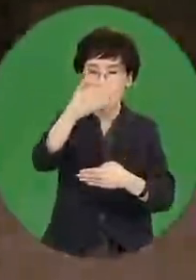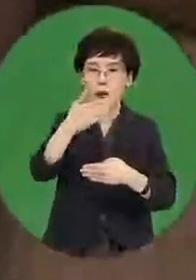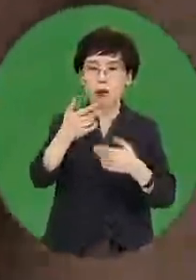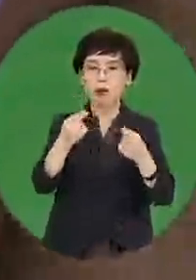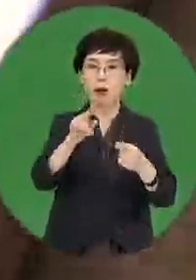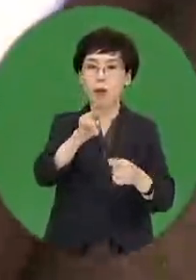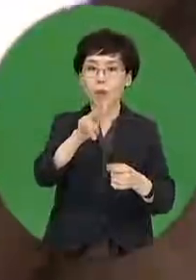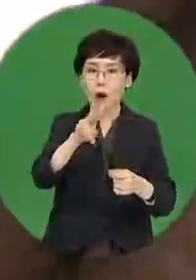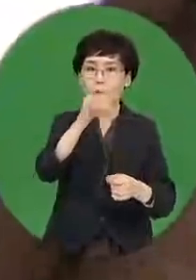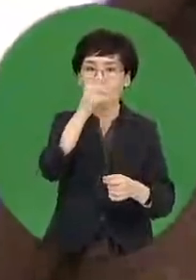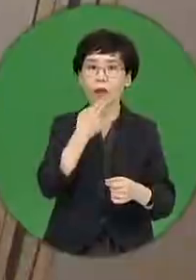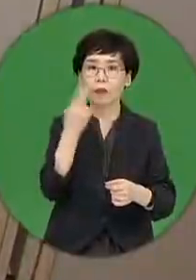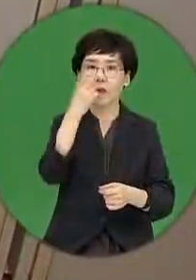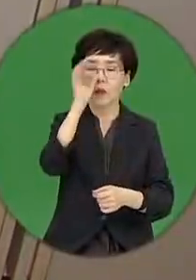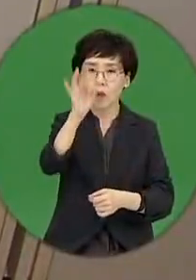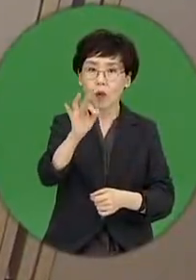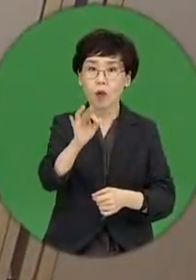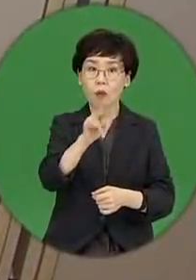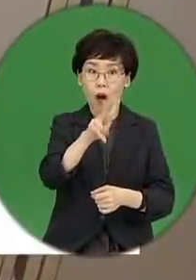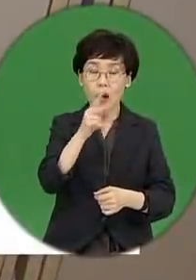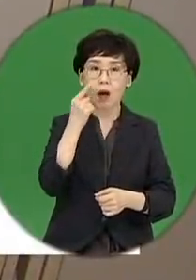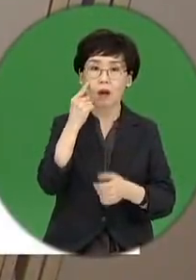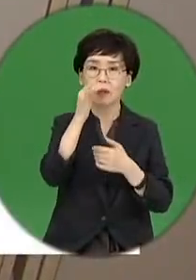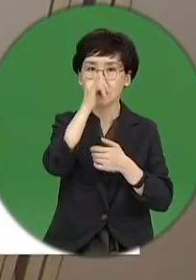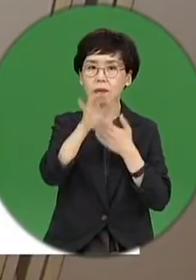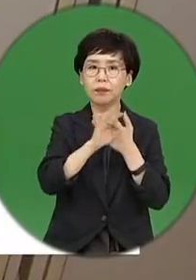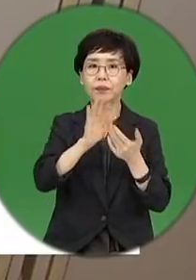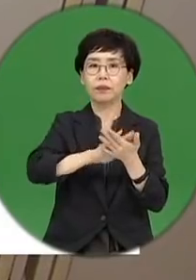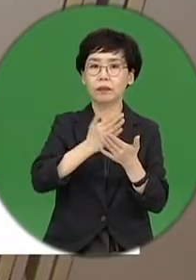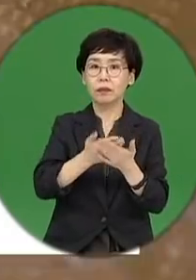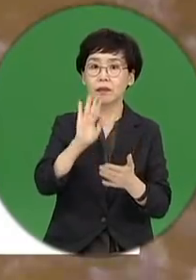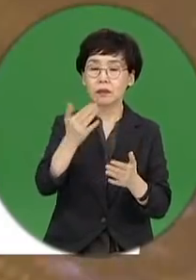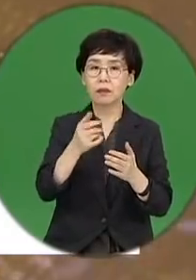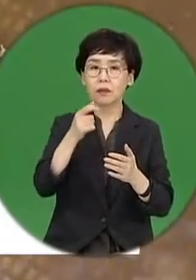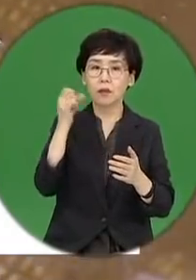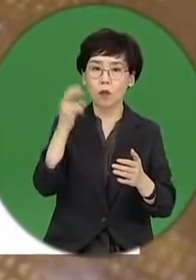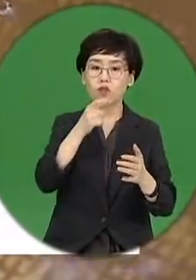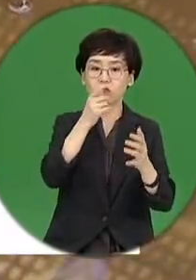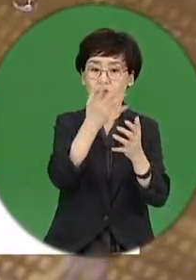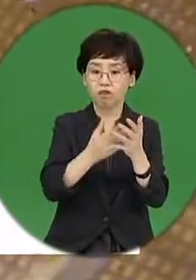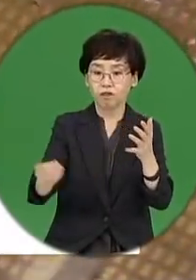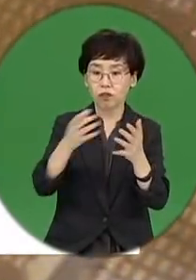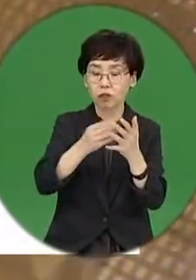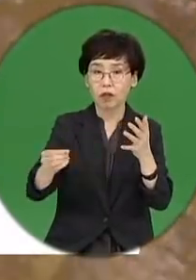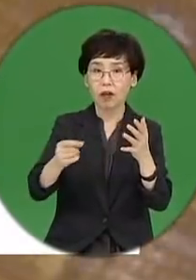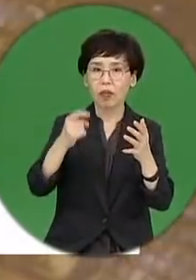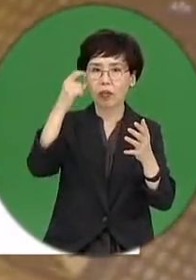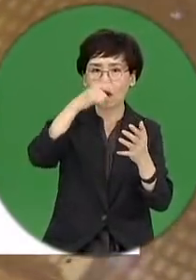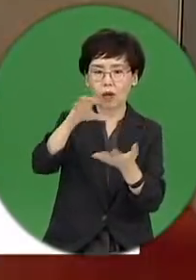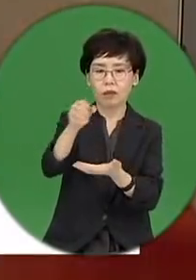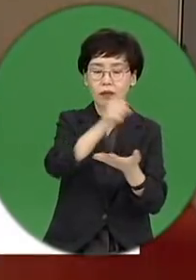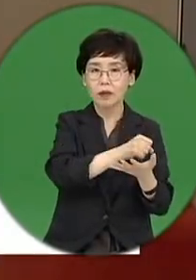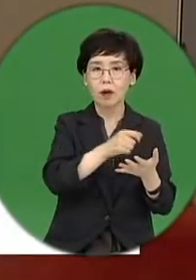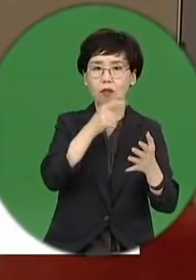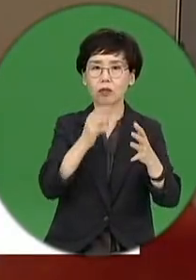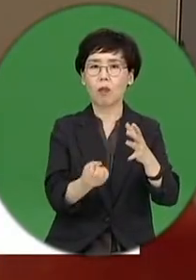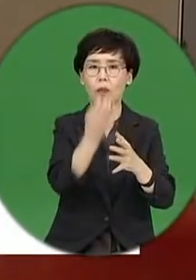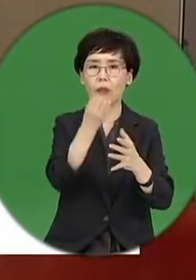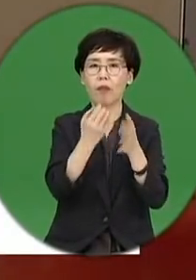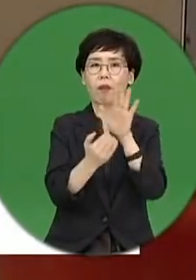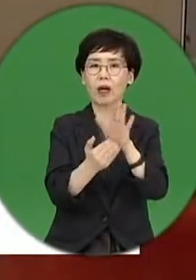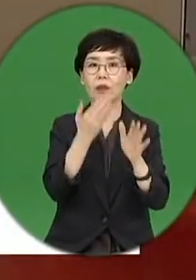보수 작업을 해야 합니다. 또 하수관 안에 쌓여있는 이물질을 제거해야 하수구 물이 역류하는 것을 막을 수